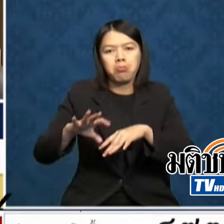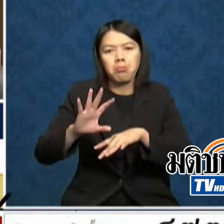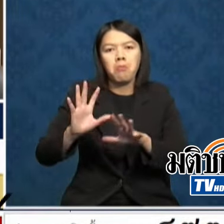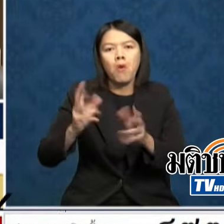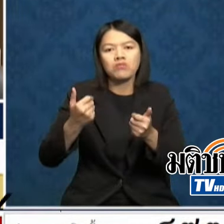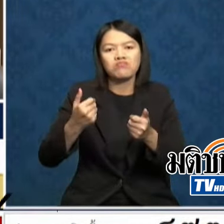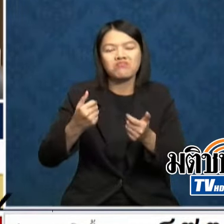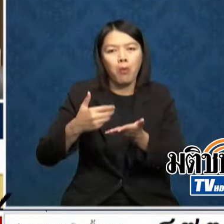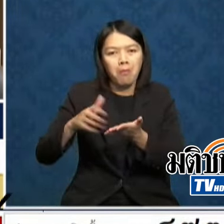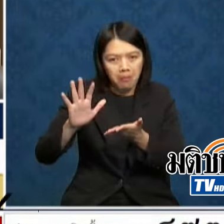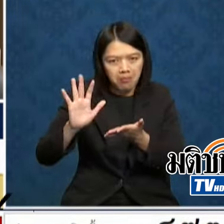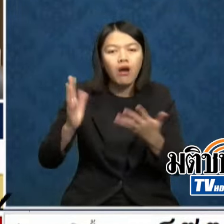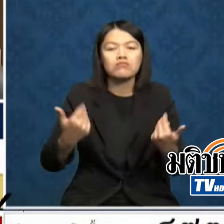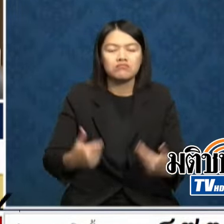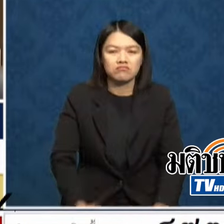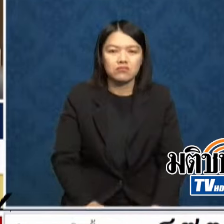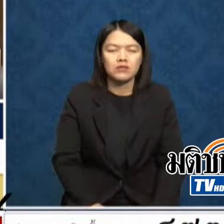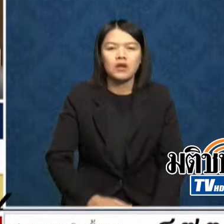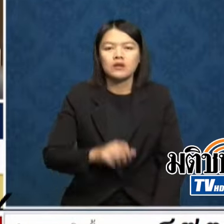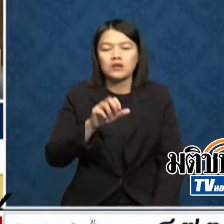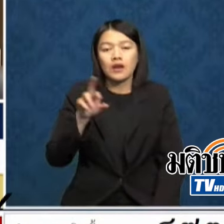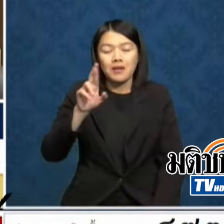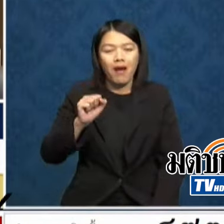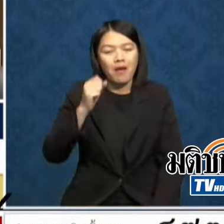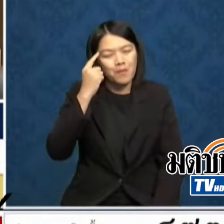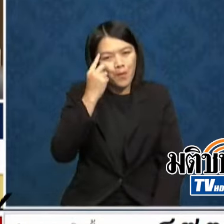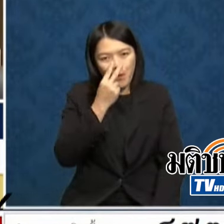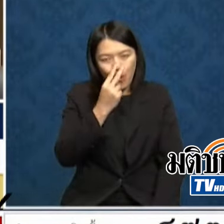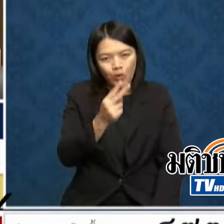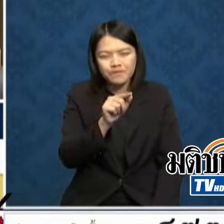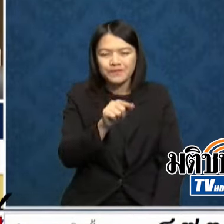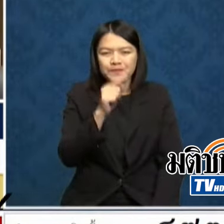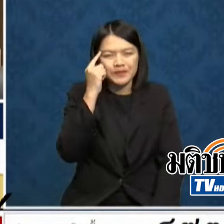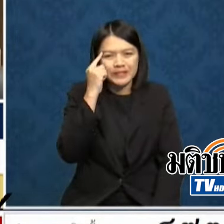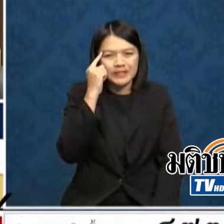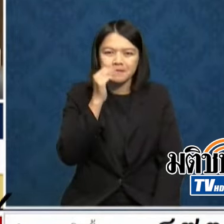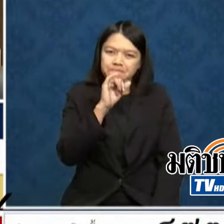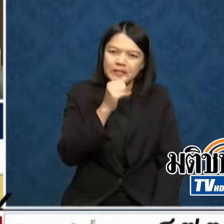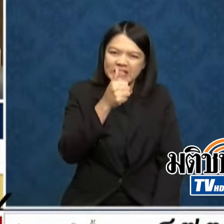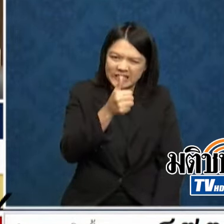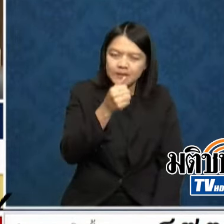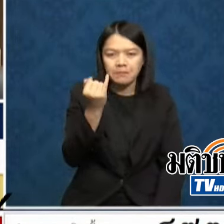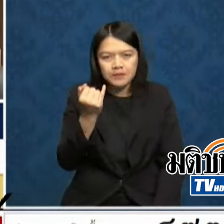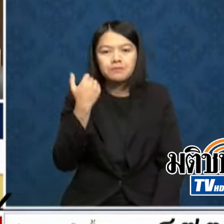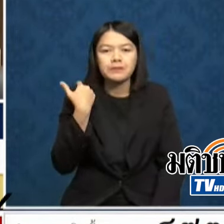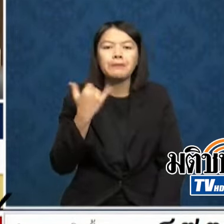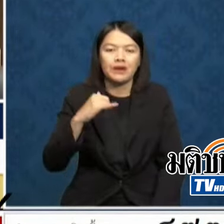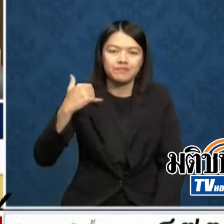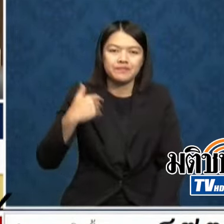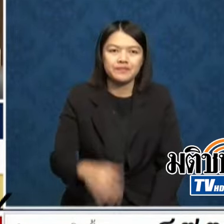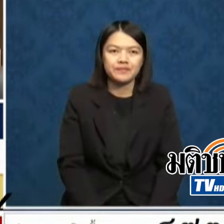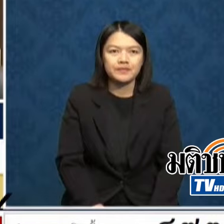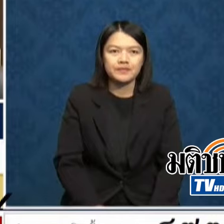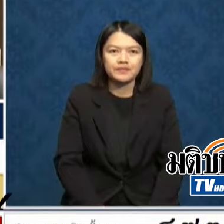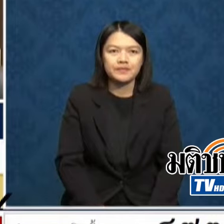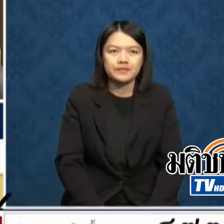ษฎรวันนั้นสภาก็มองในแง่ดีในมองในแง่นี้ซึ่งอาจจะมีทั้งข้อดีข้อเสีย